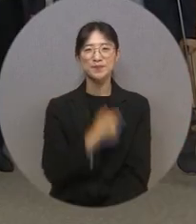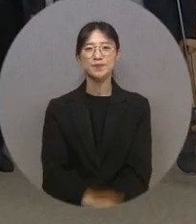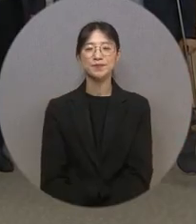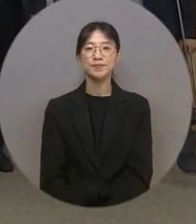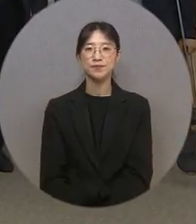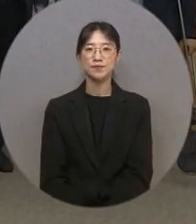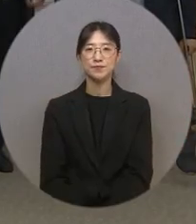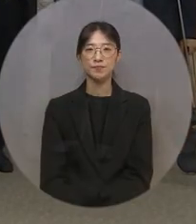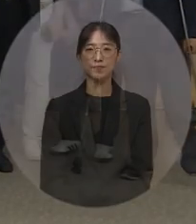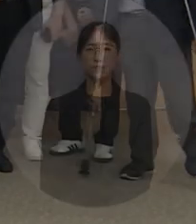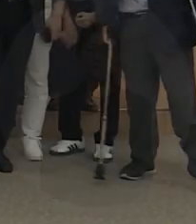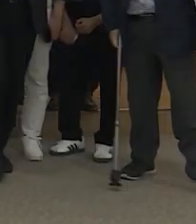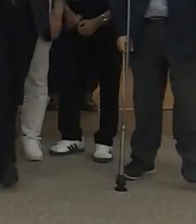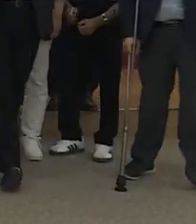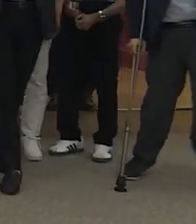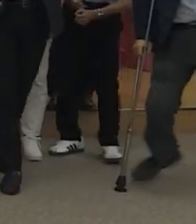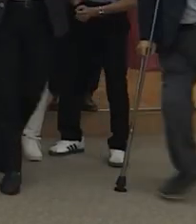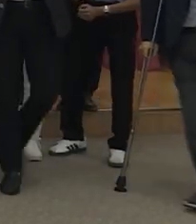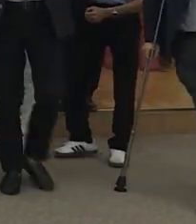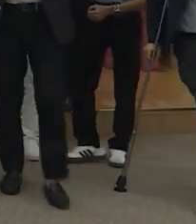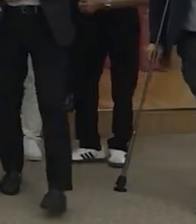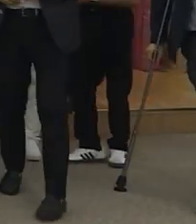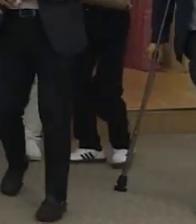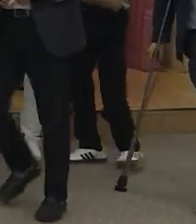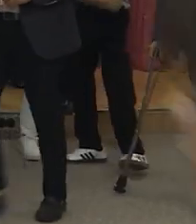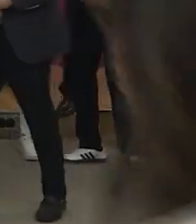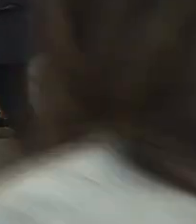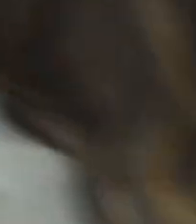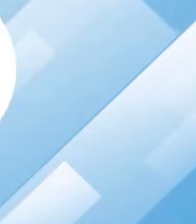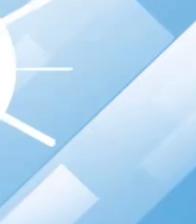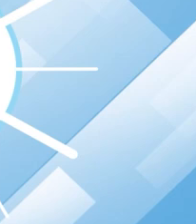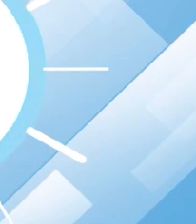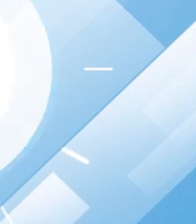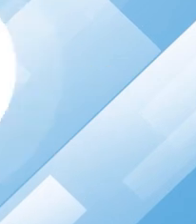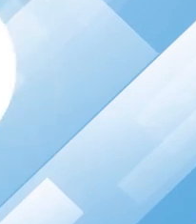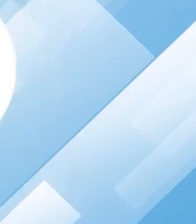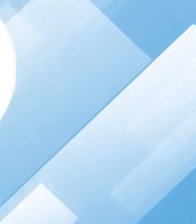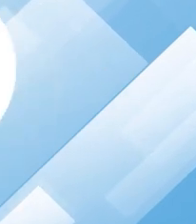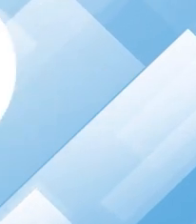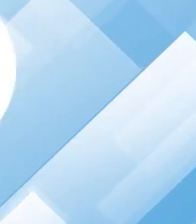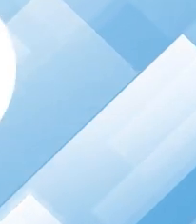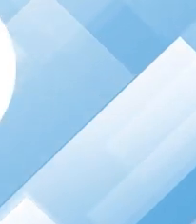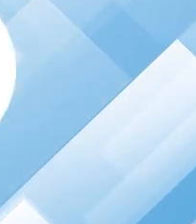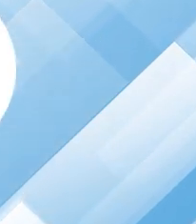복지TV 뉴스 정유정입니다.